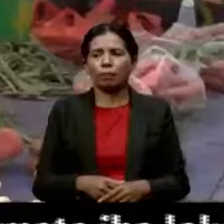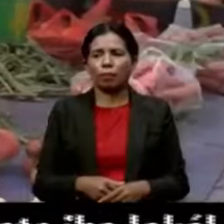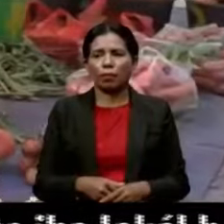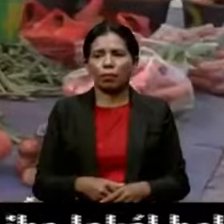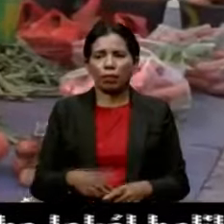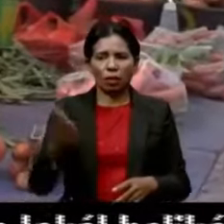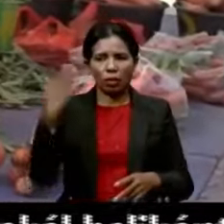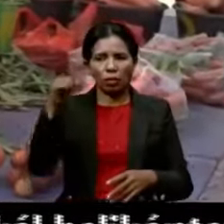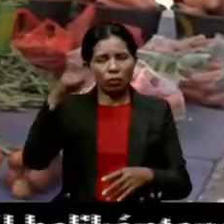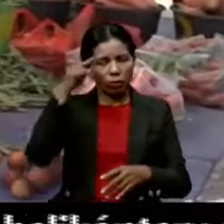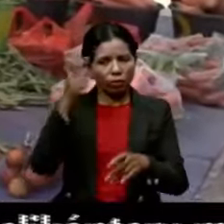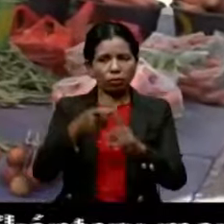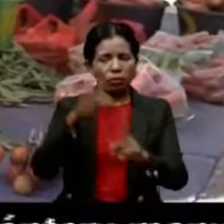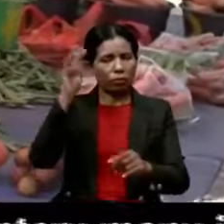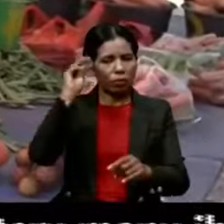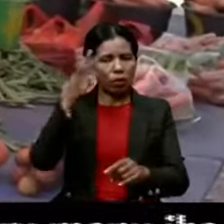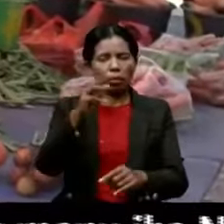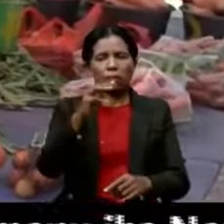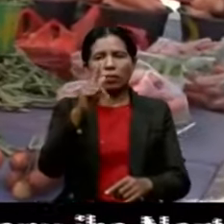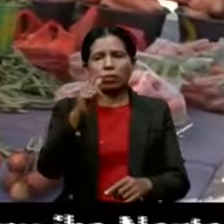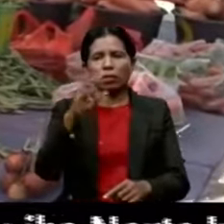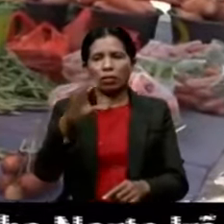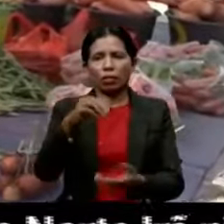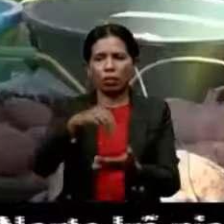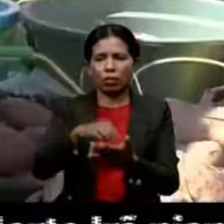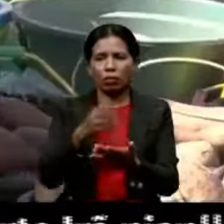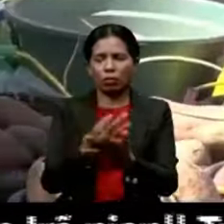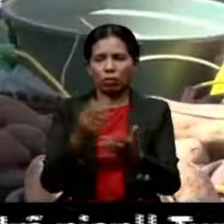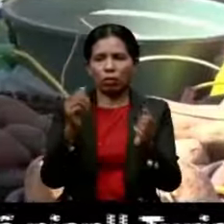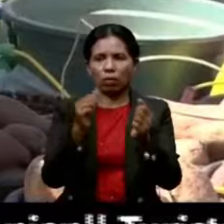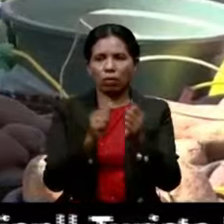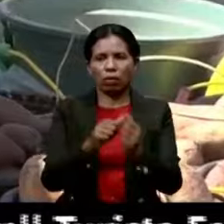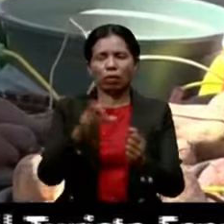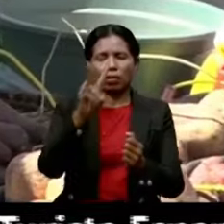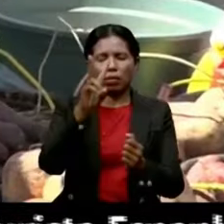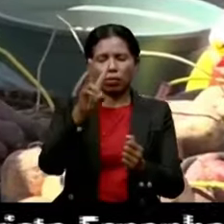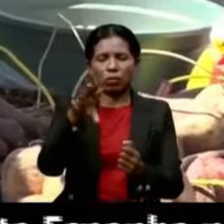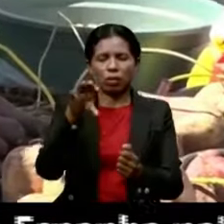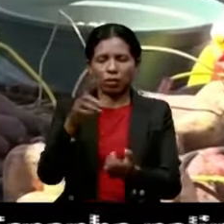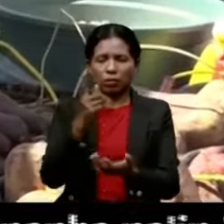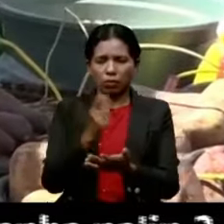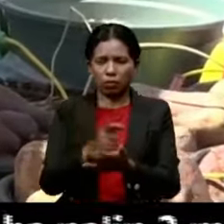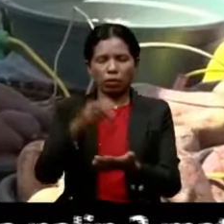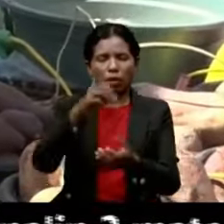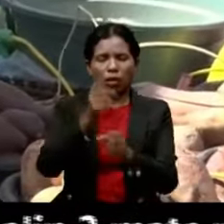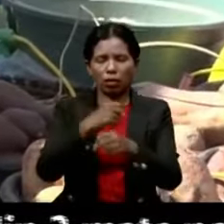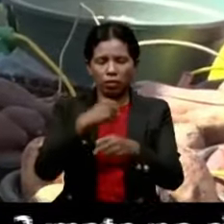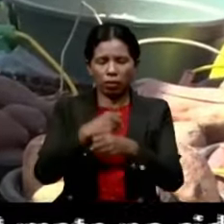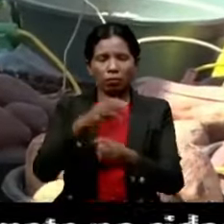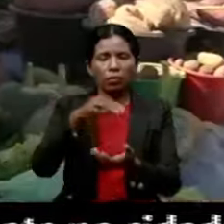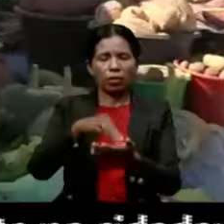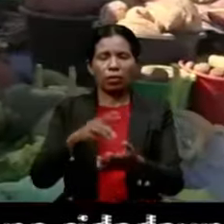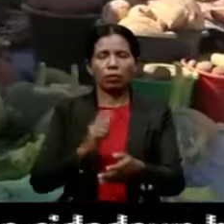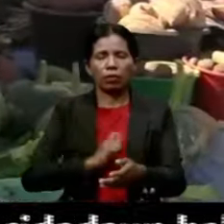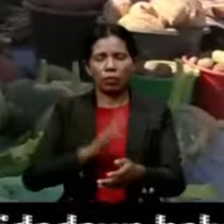Antes ne guvern liusi ministeru komersi no industria preveo no osan ho montante rihun atus rua ho di alargatan merkadu taibesi no manliwana